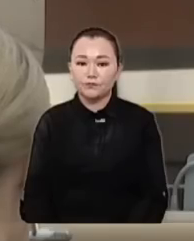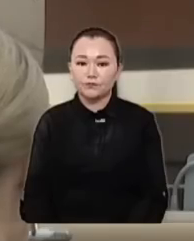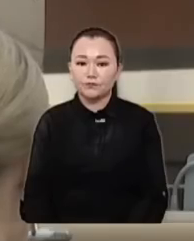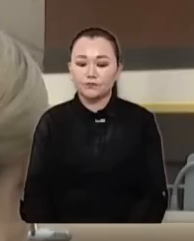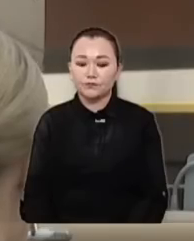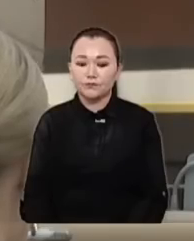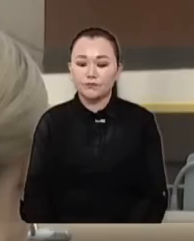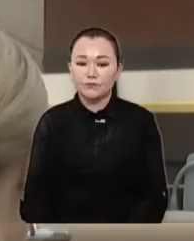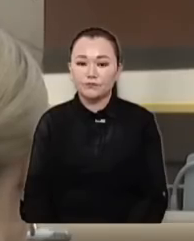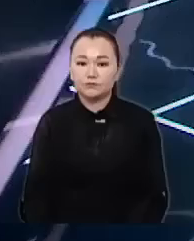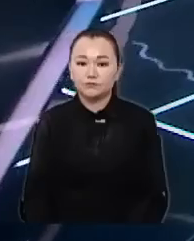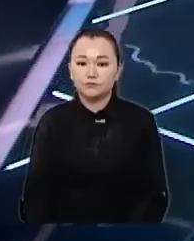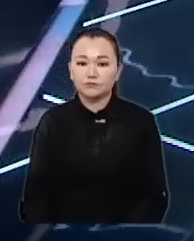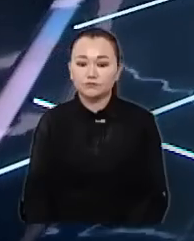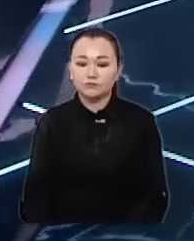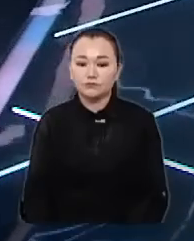бюро Астана.